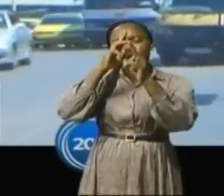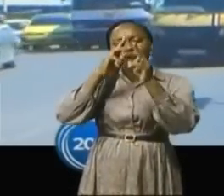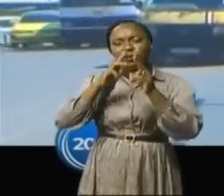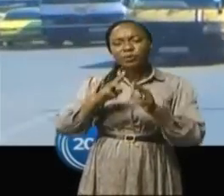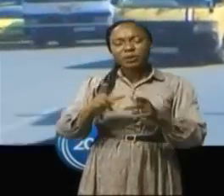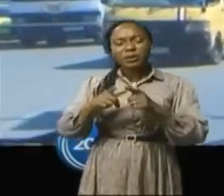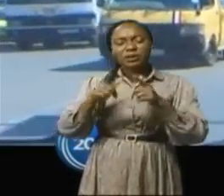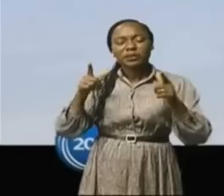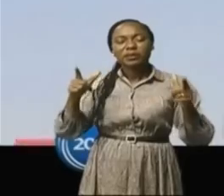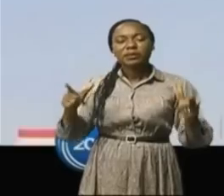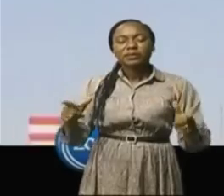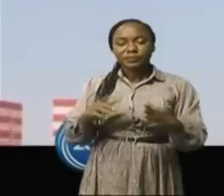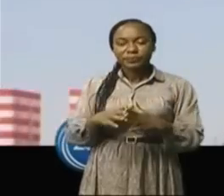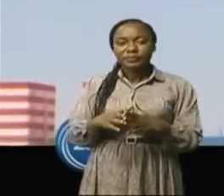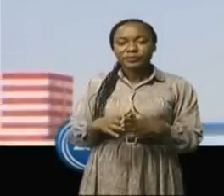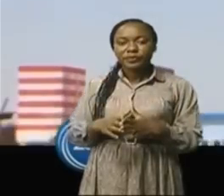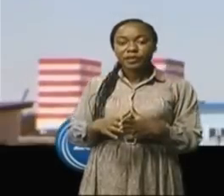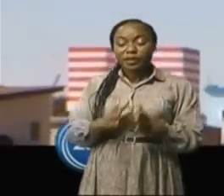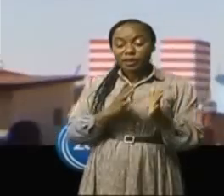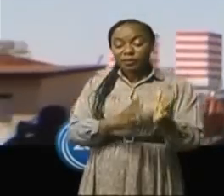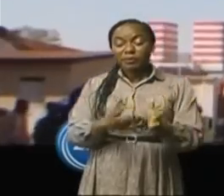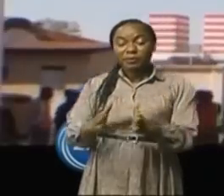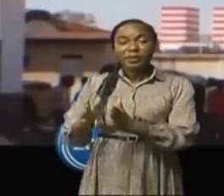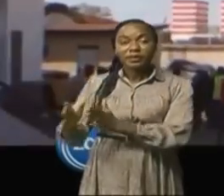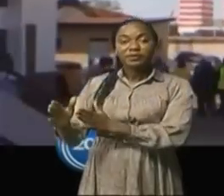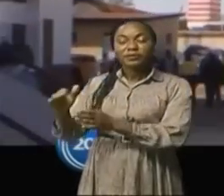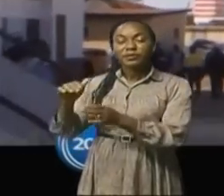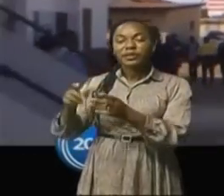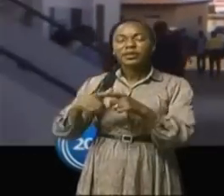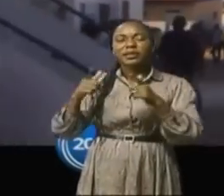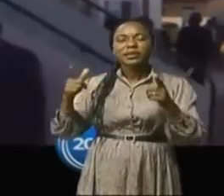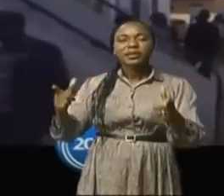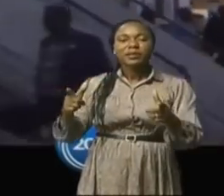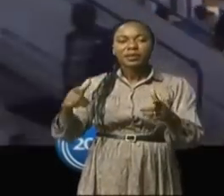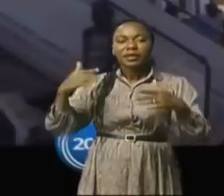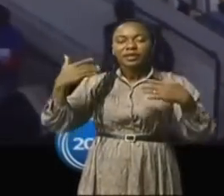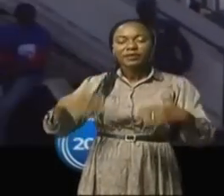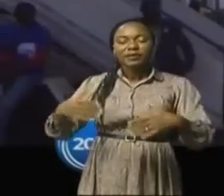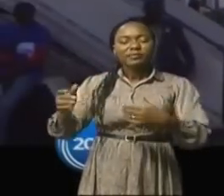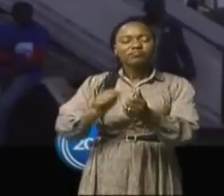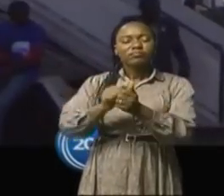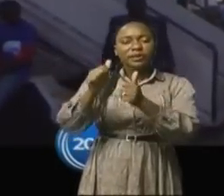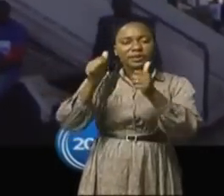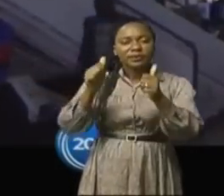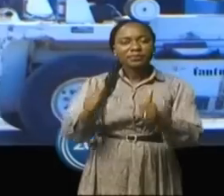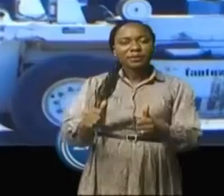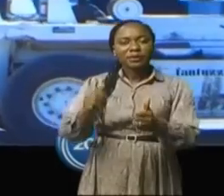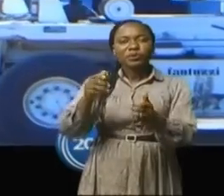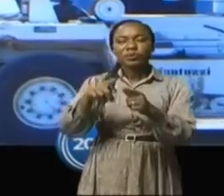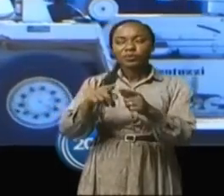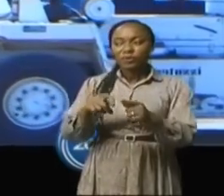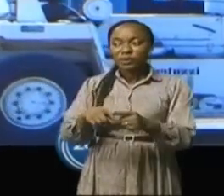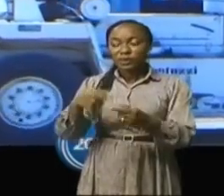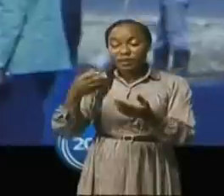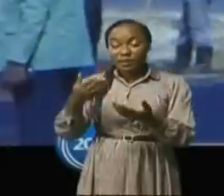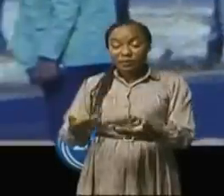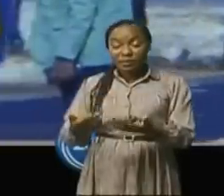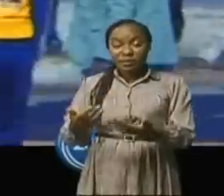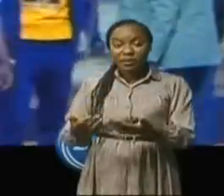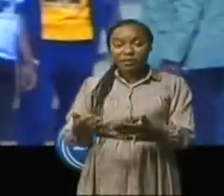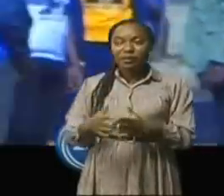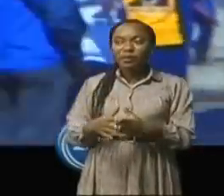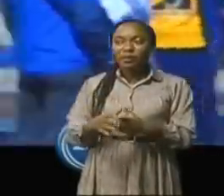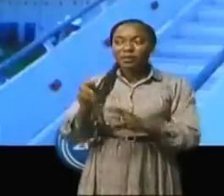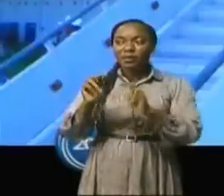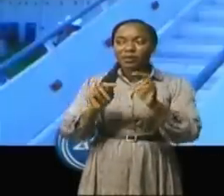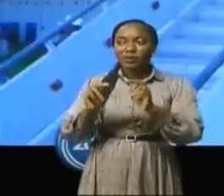village Chilatembo. Les préparatifs de ces grands événements vont bon train. On en veut pour preuve ces derniers réglages effectués au niveau